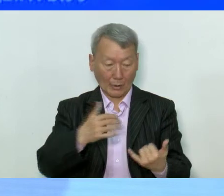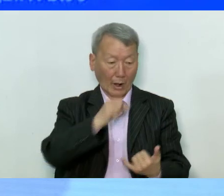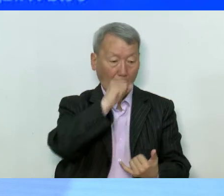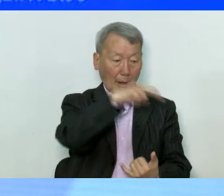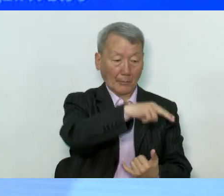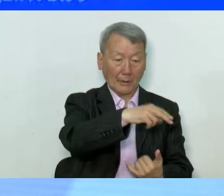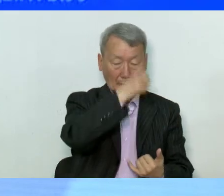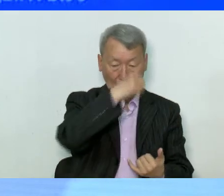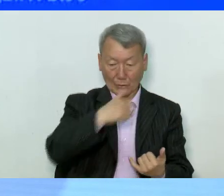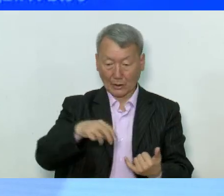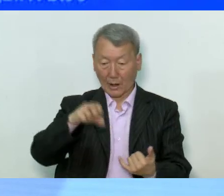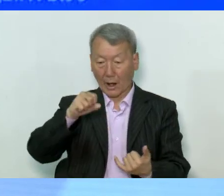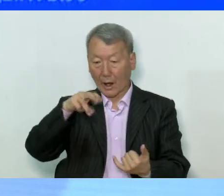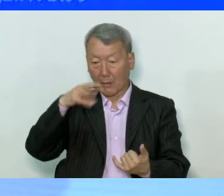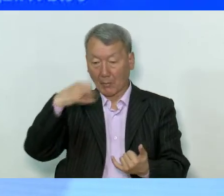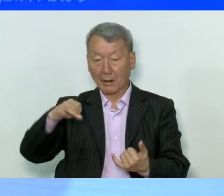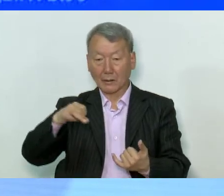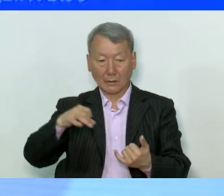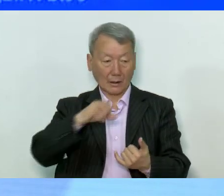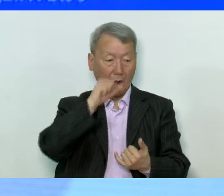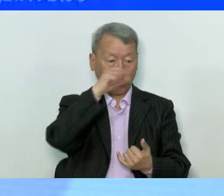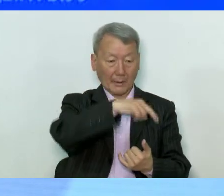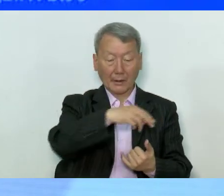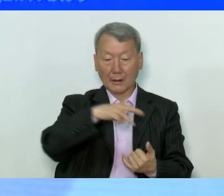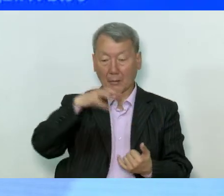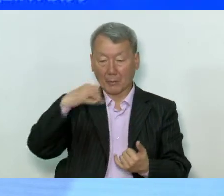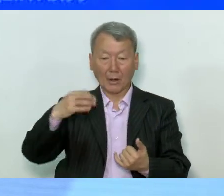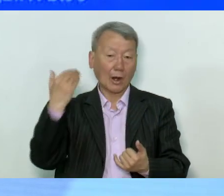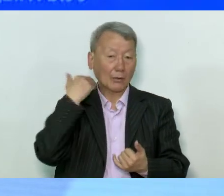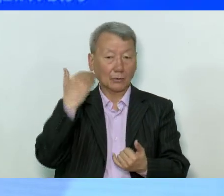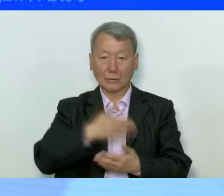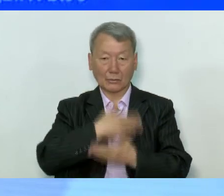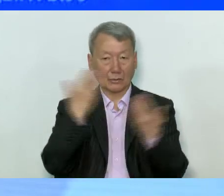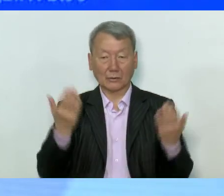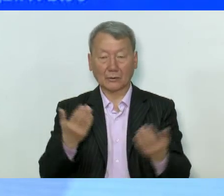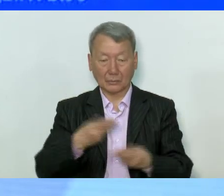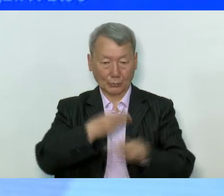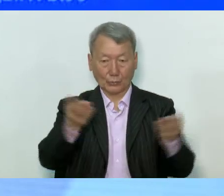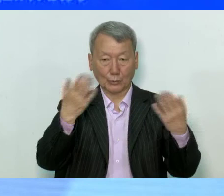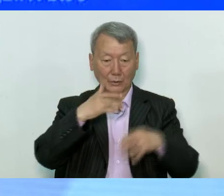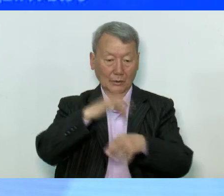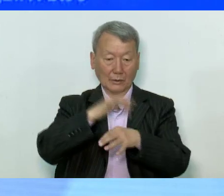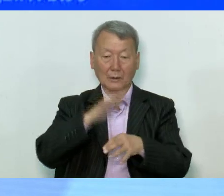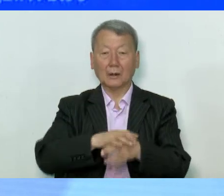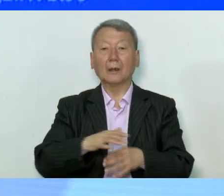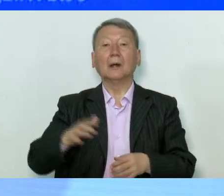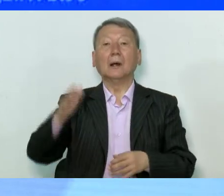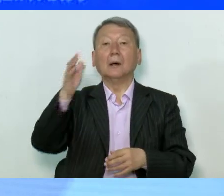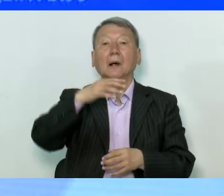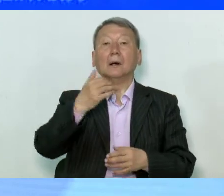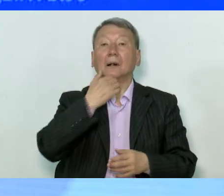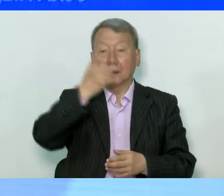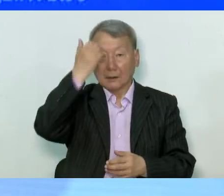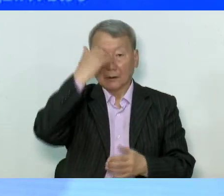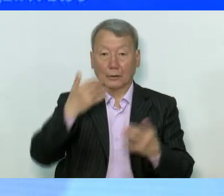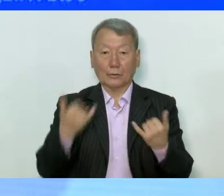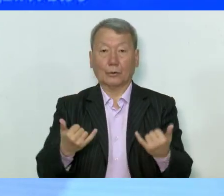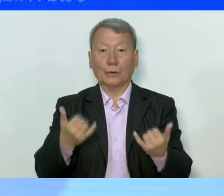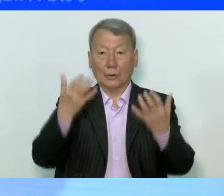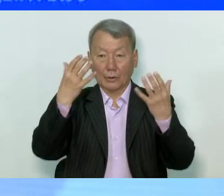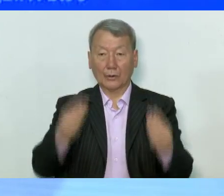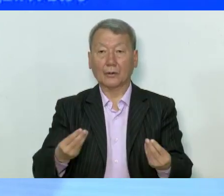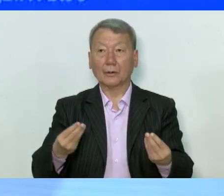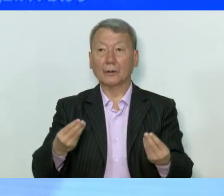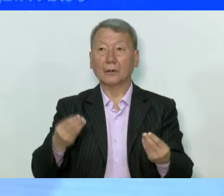айына дагы и май айына дагы карыздарыбыз жок. Рахмат. Анда бизде бүгүнкү күнгө